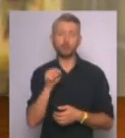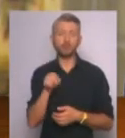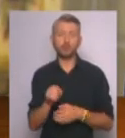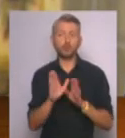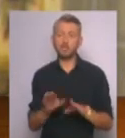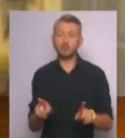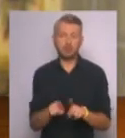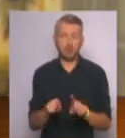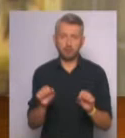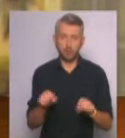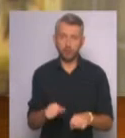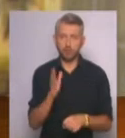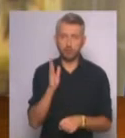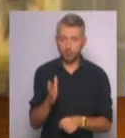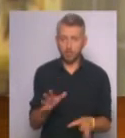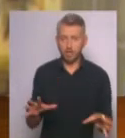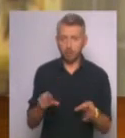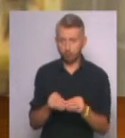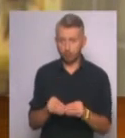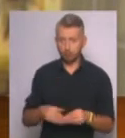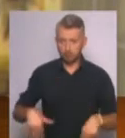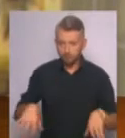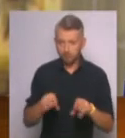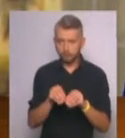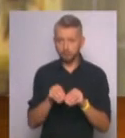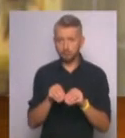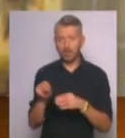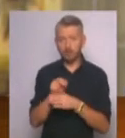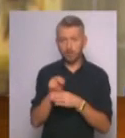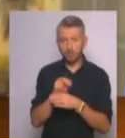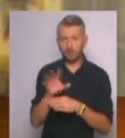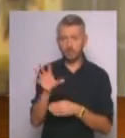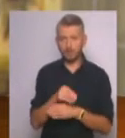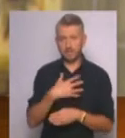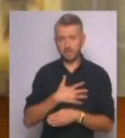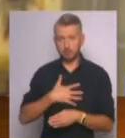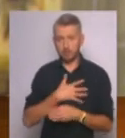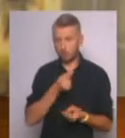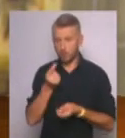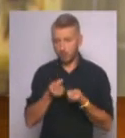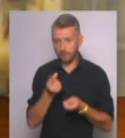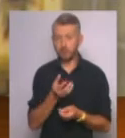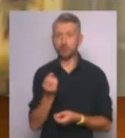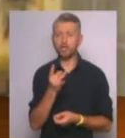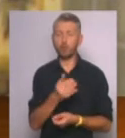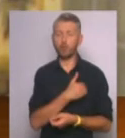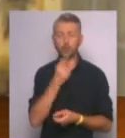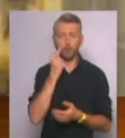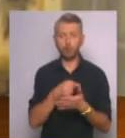таким чином можна буде разом з усіма виправити всі ці неприємні нюанси. Ще раз хочу